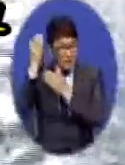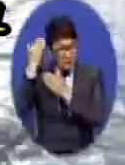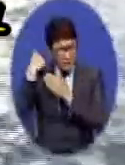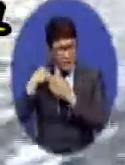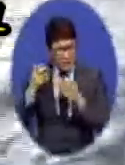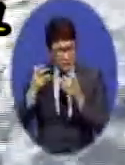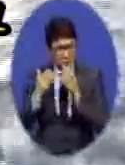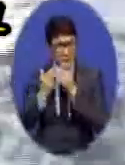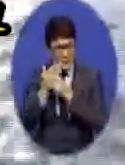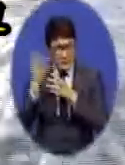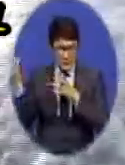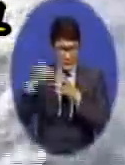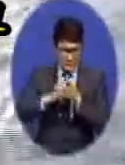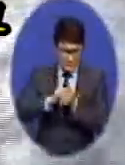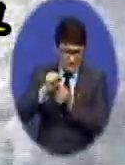과거를